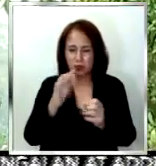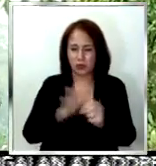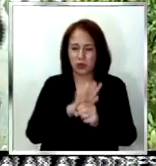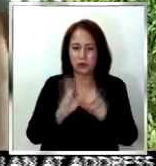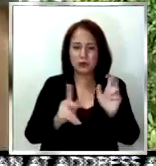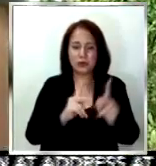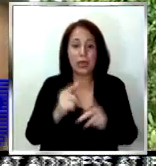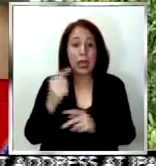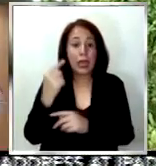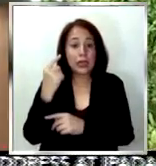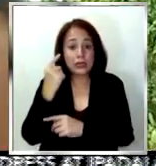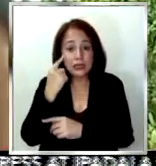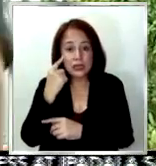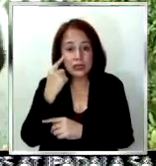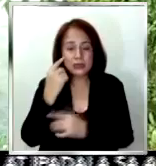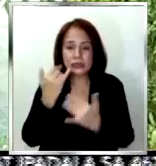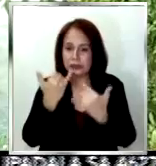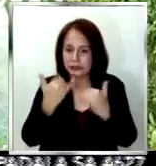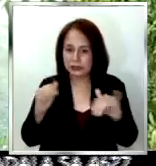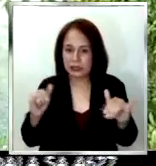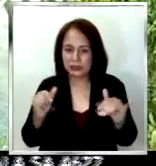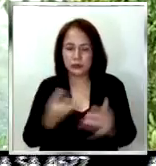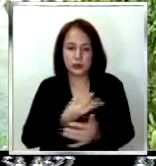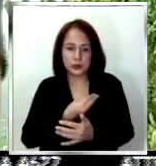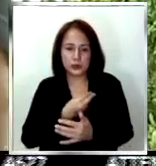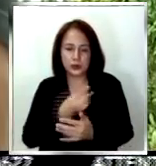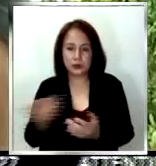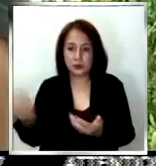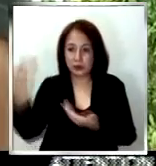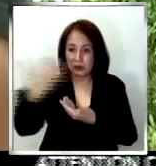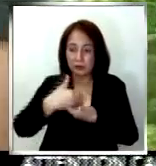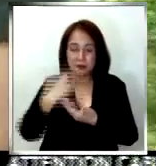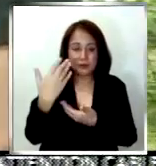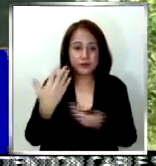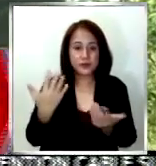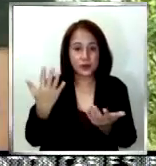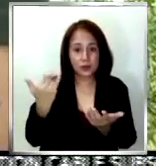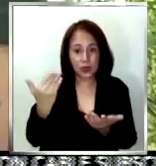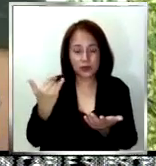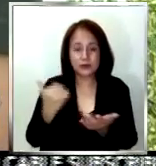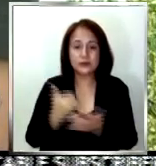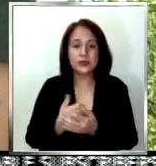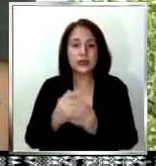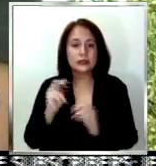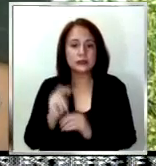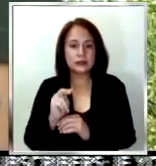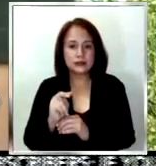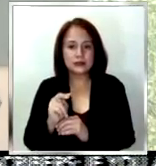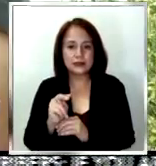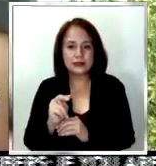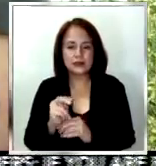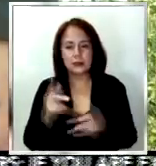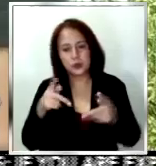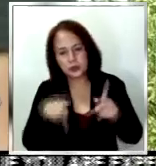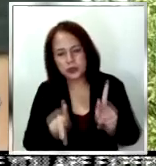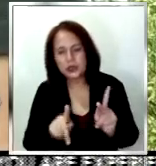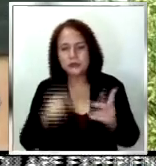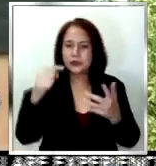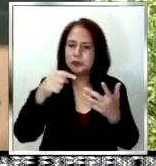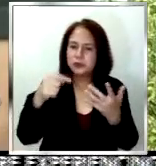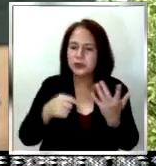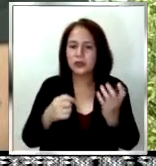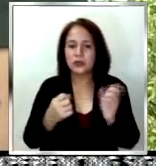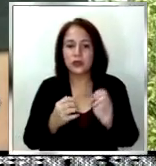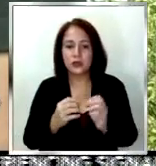there is still afraid to come because they need permit to come up. Otherwise, once